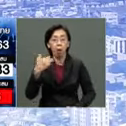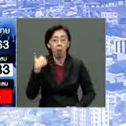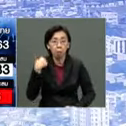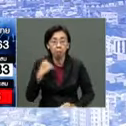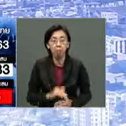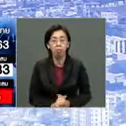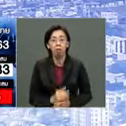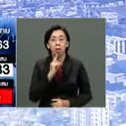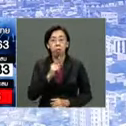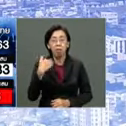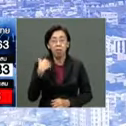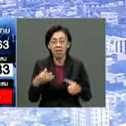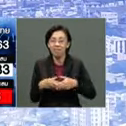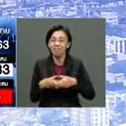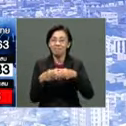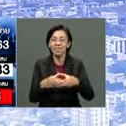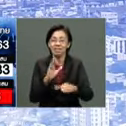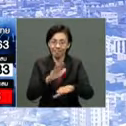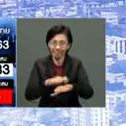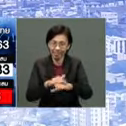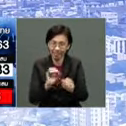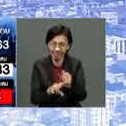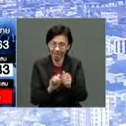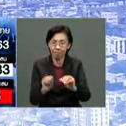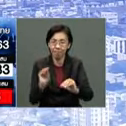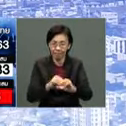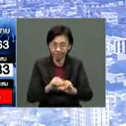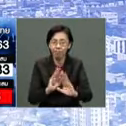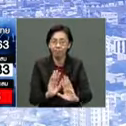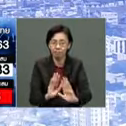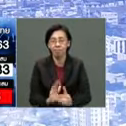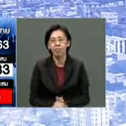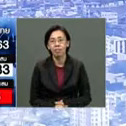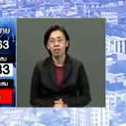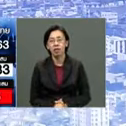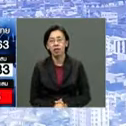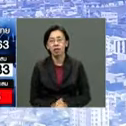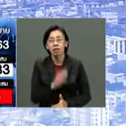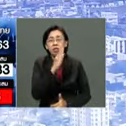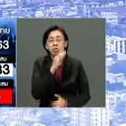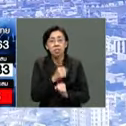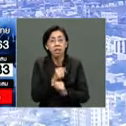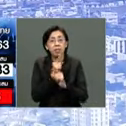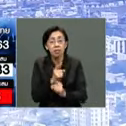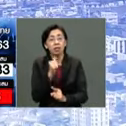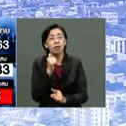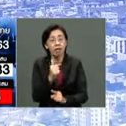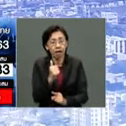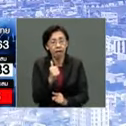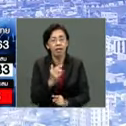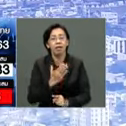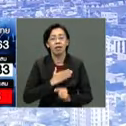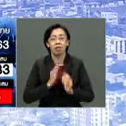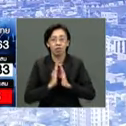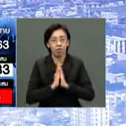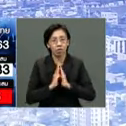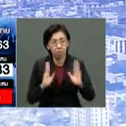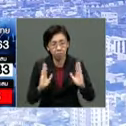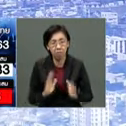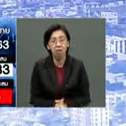ะครับก็จะมีทีมเข้าไปแนะนำเพิ่มเติมให้ก่อนนะครับถ้าท่านปฏิบัติตามได้อย่างดีเราก็ขอบคุณนะครับ